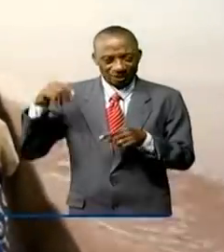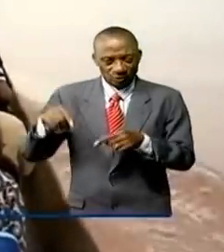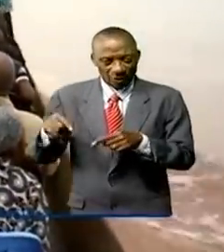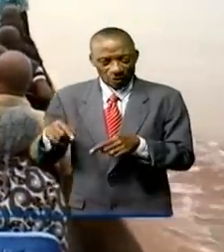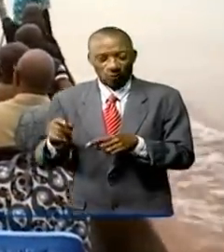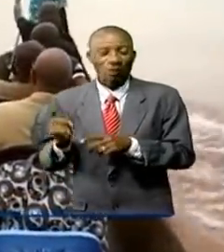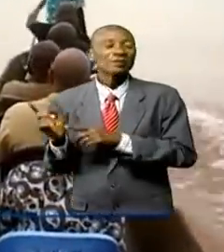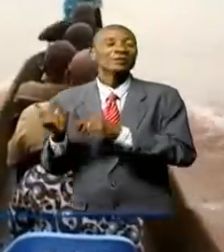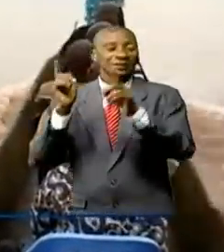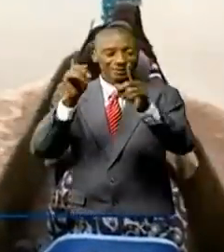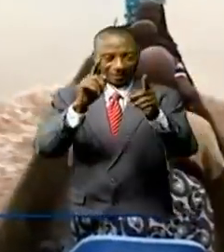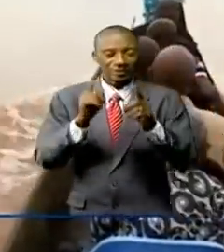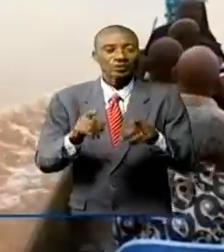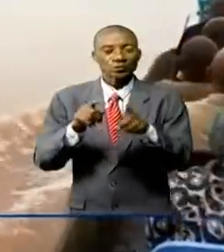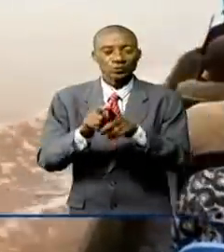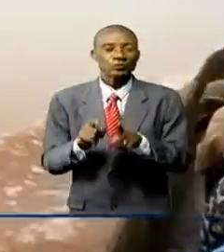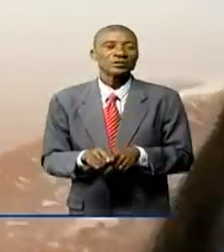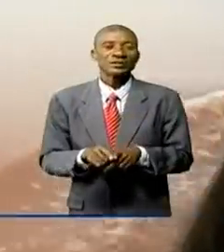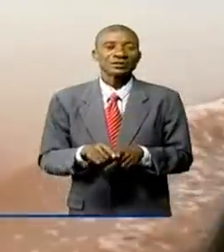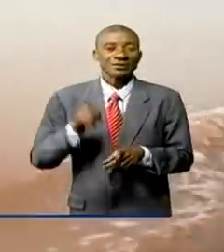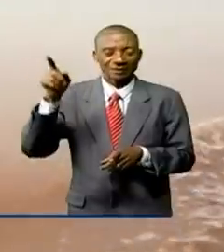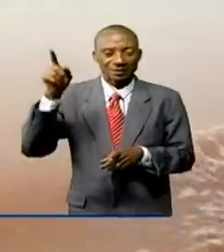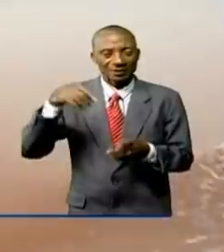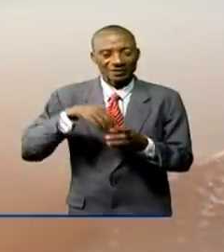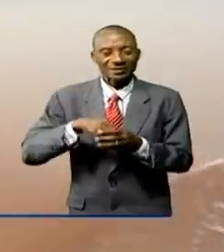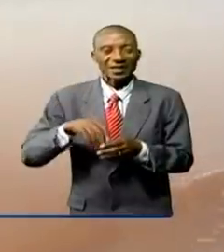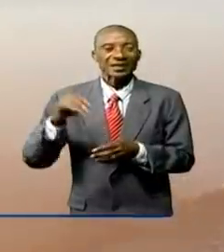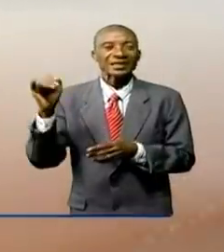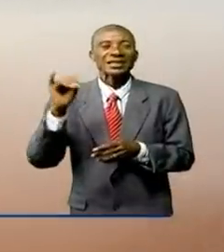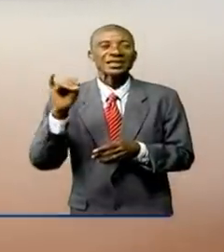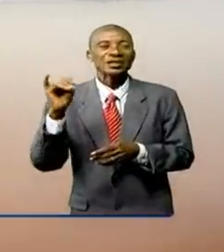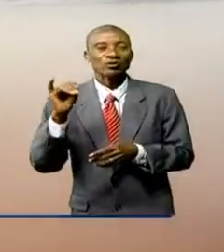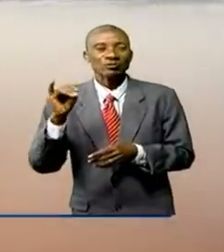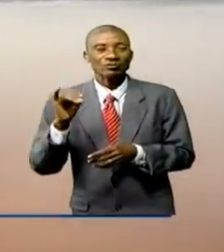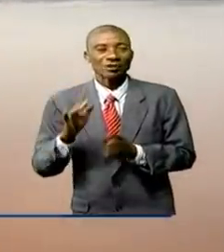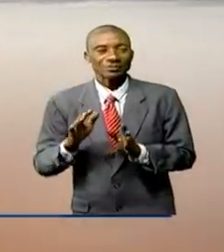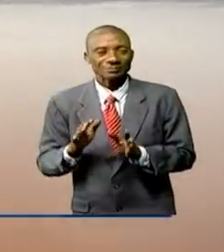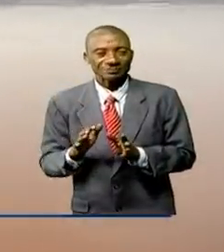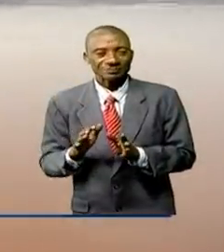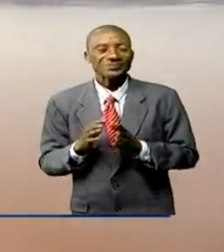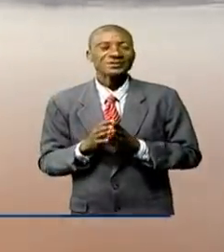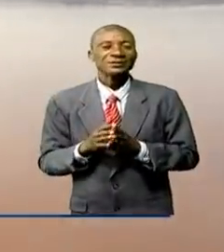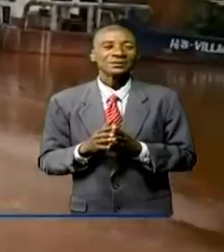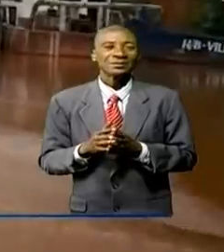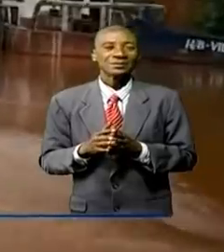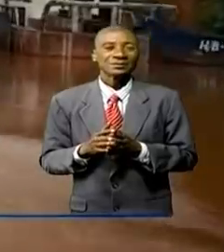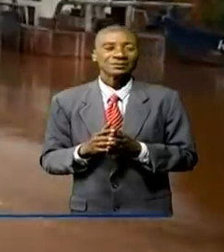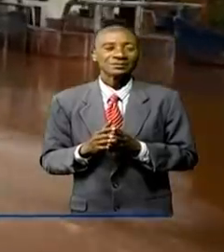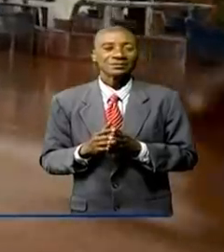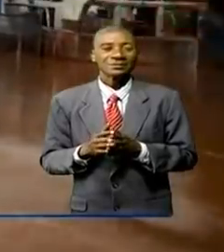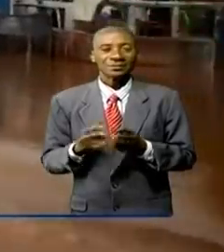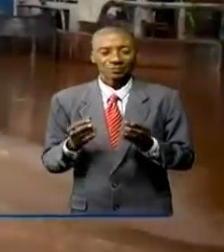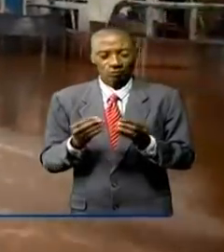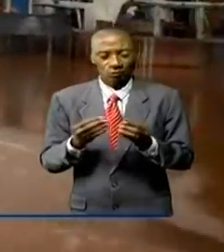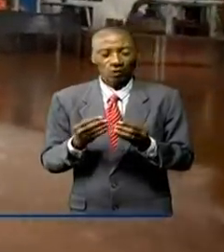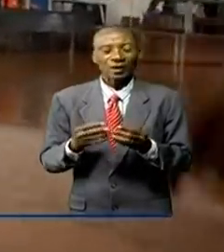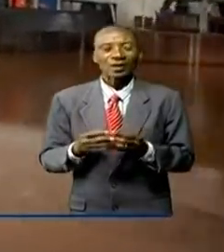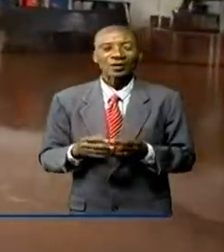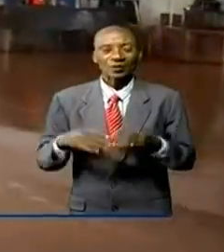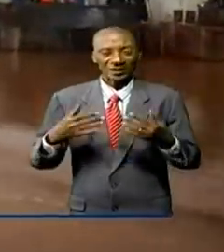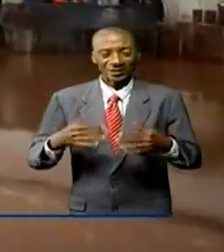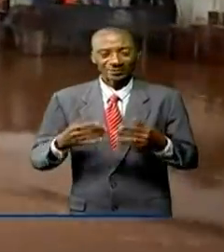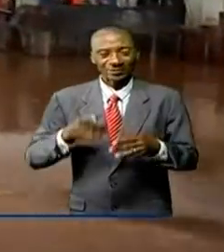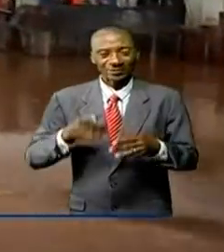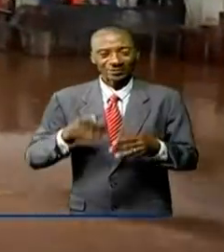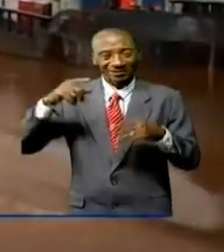du sentier séparant la rivière du site de la première implantation missionnaire dans les territoires d'Idiofa. Actuellement, Pangu est